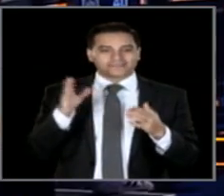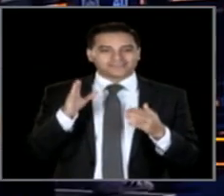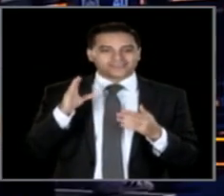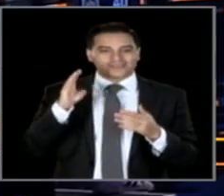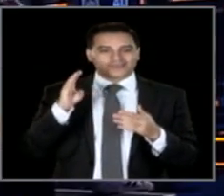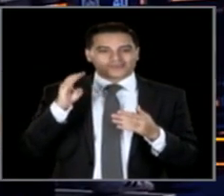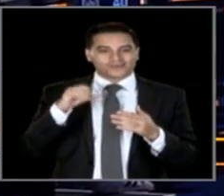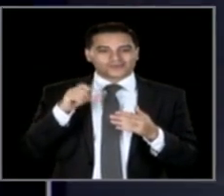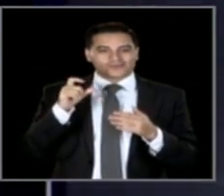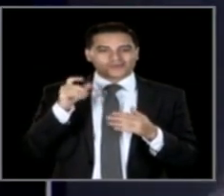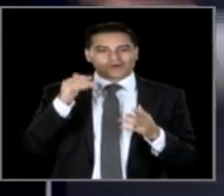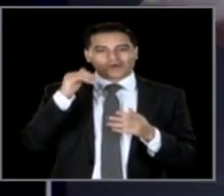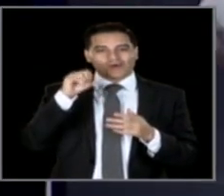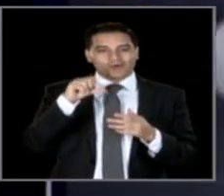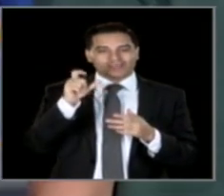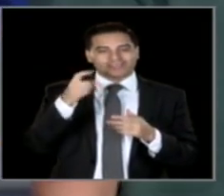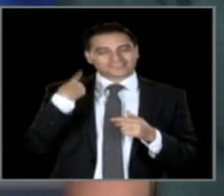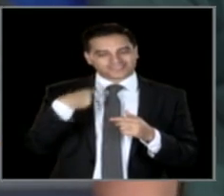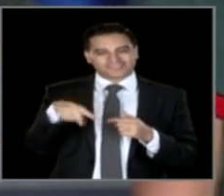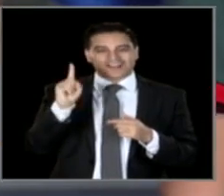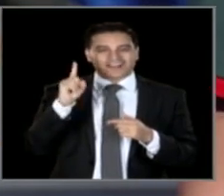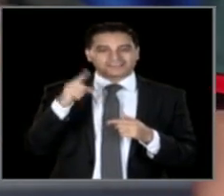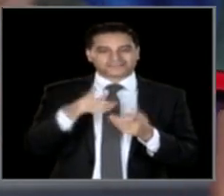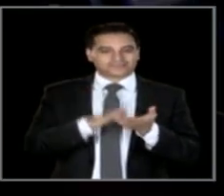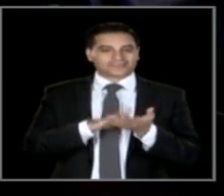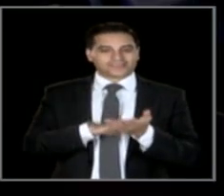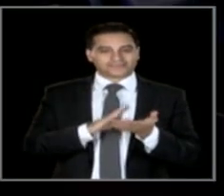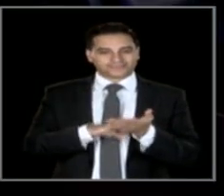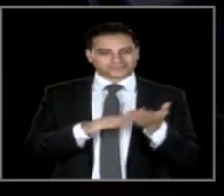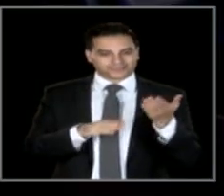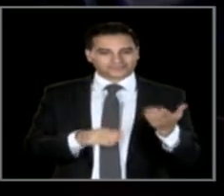سلام عليك، برافو عليك.